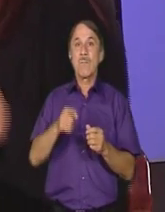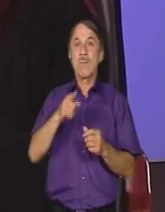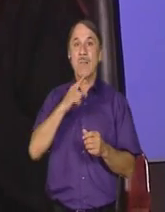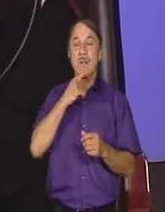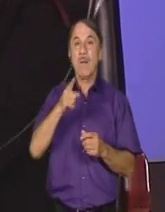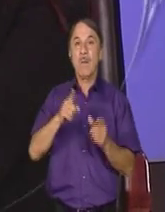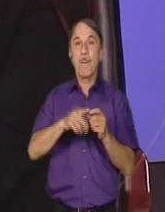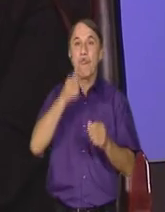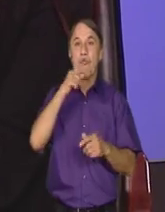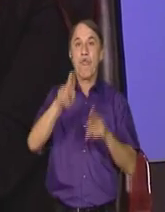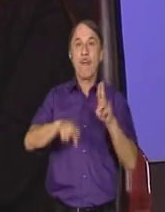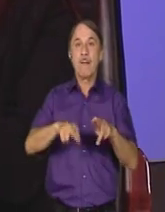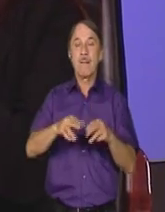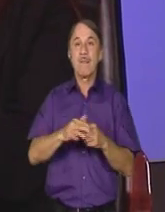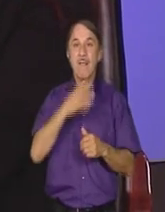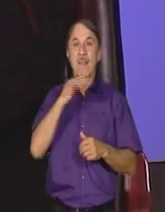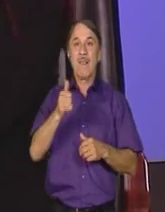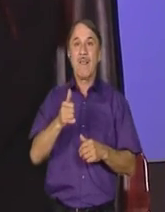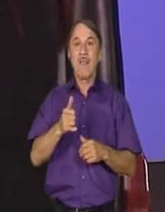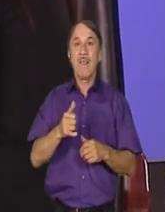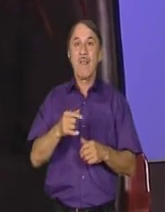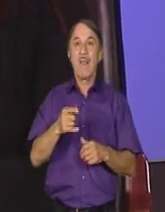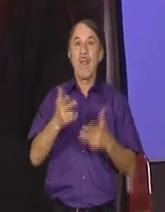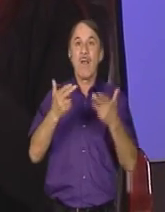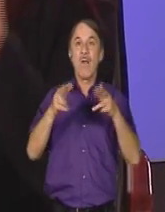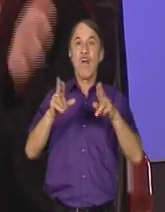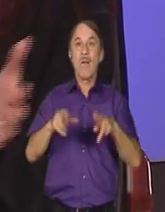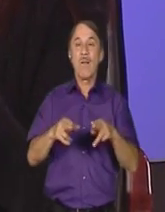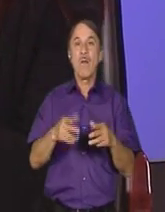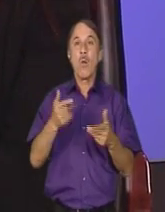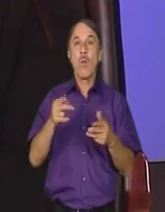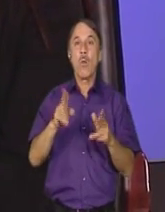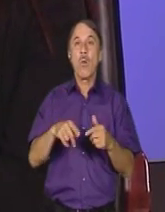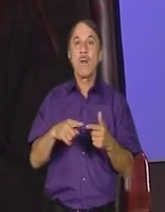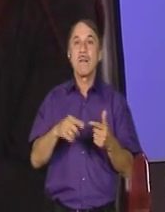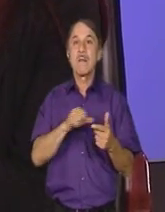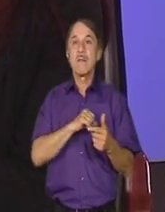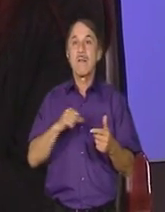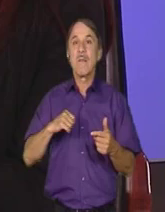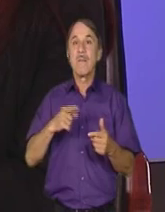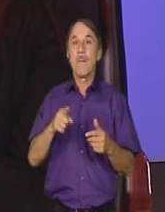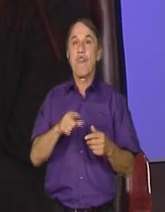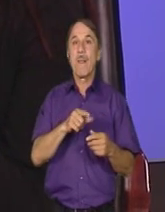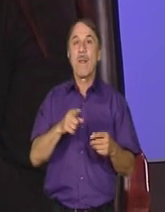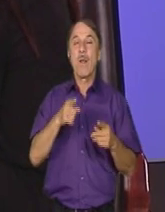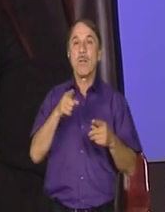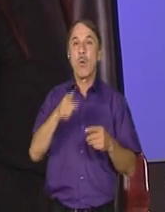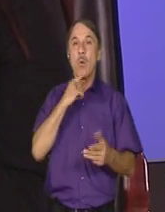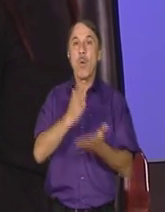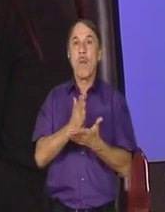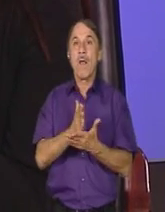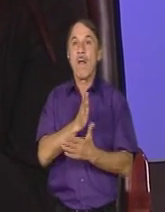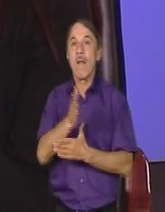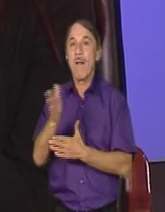Pomenuli ste da ćete izaći iz Srpskog narodnog pozorišta u smislu sa scene, jel? Da. Na neku uličnu scenu. I je li to i